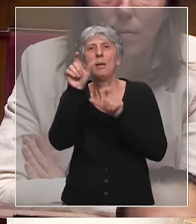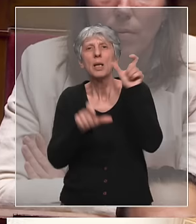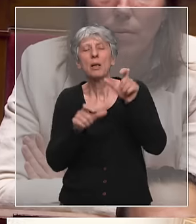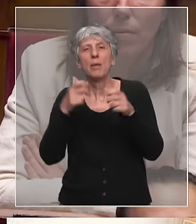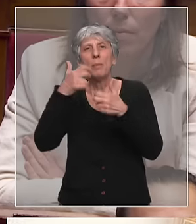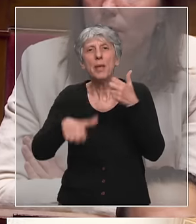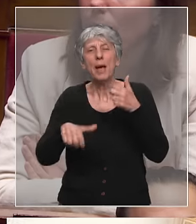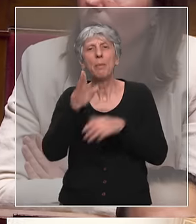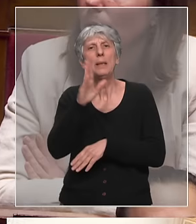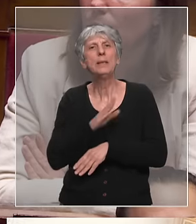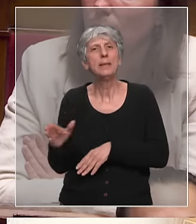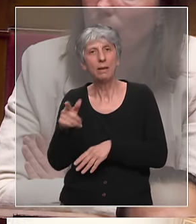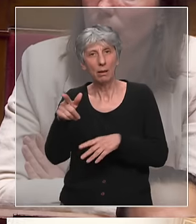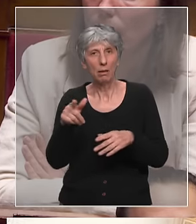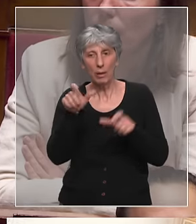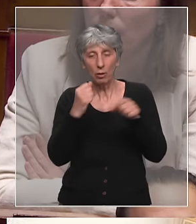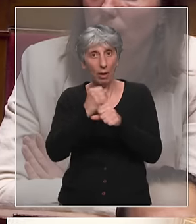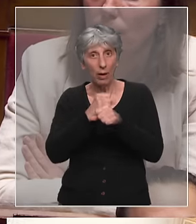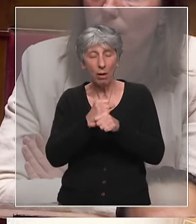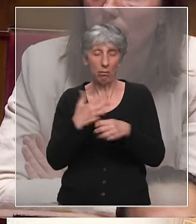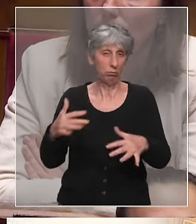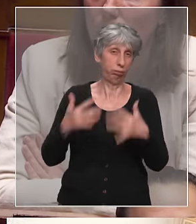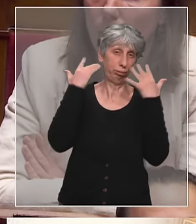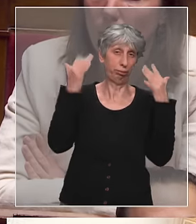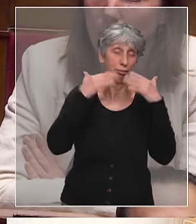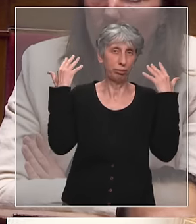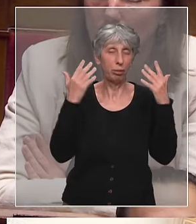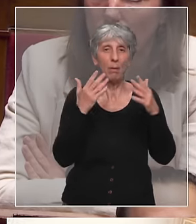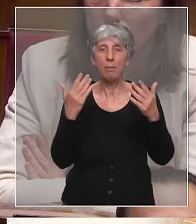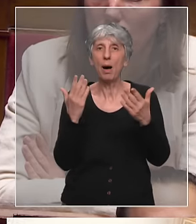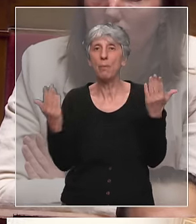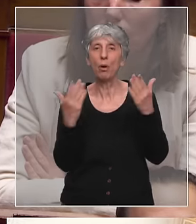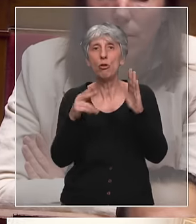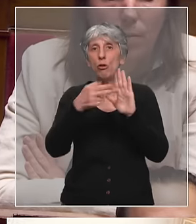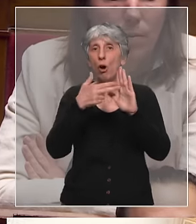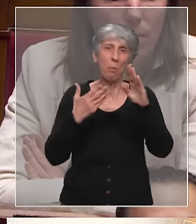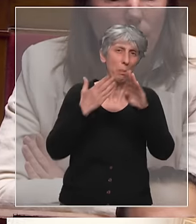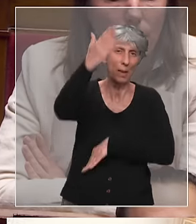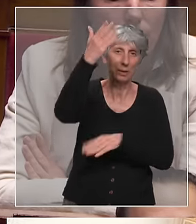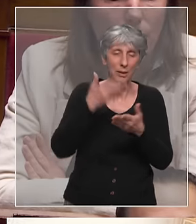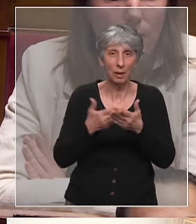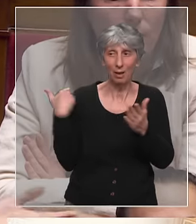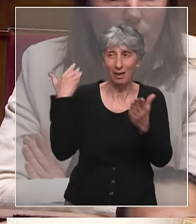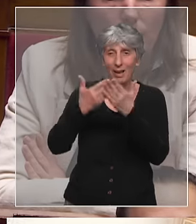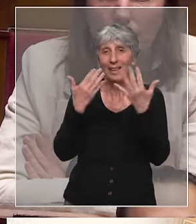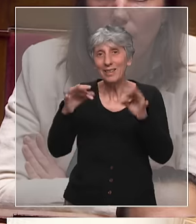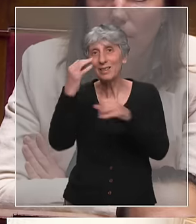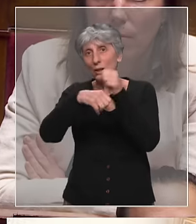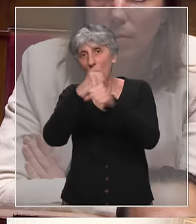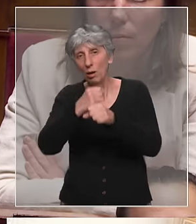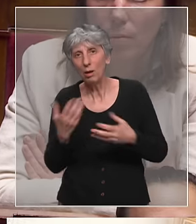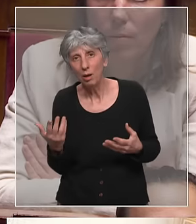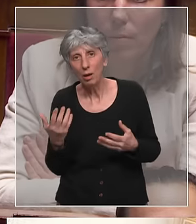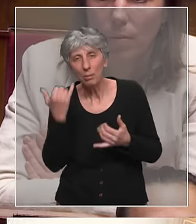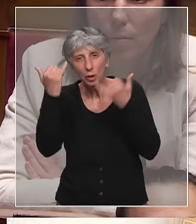sont exposés à ces produits toxiques au-delà des normes réglementaires, et ce depuis plus de 10 ans. Vous imaginez bien que si les travailleurs y